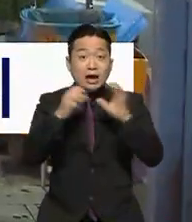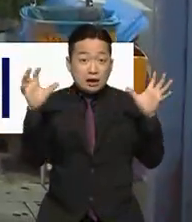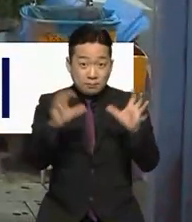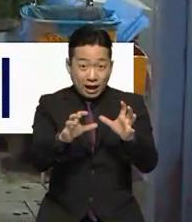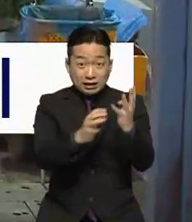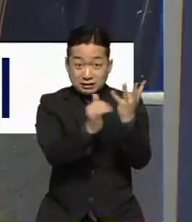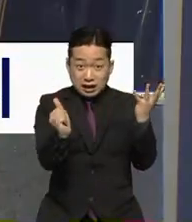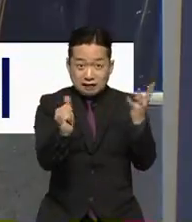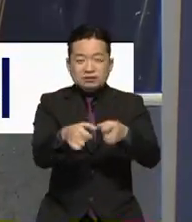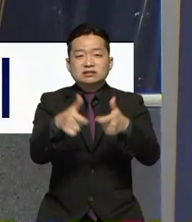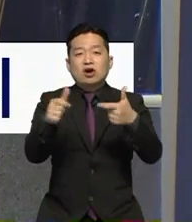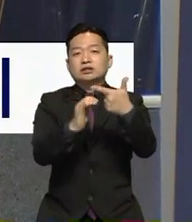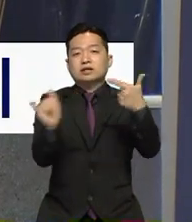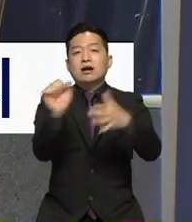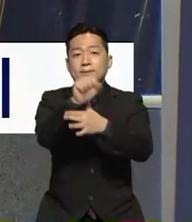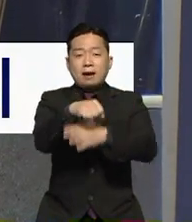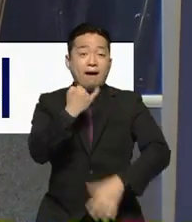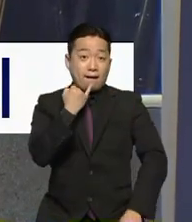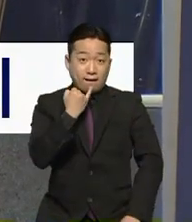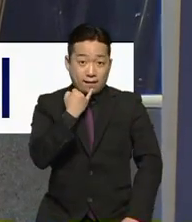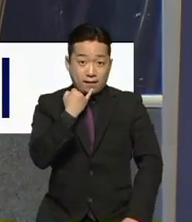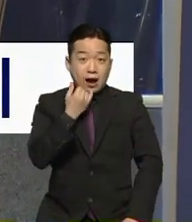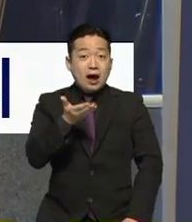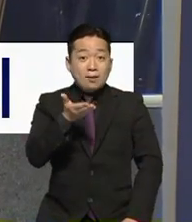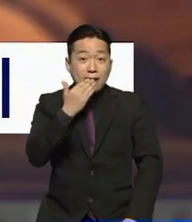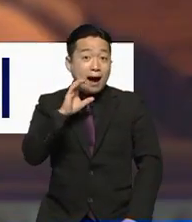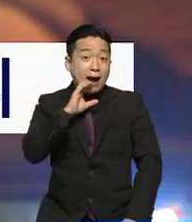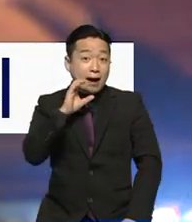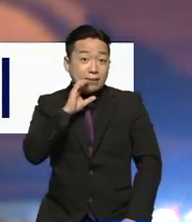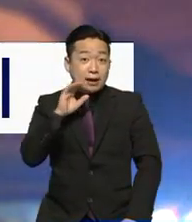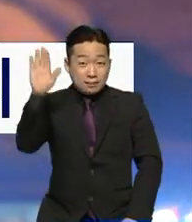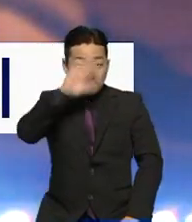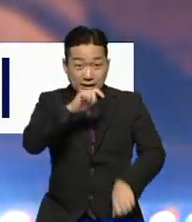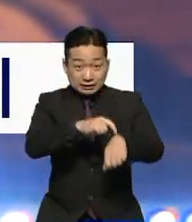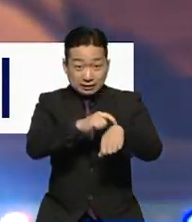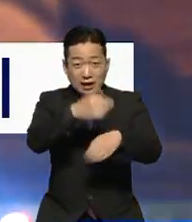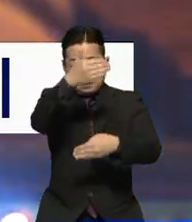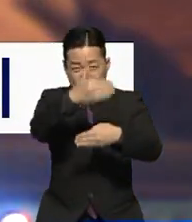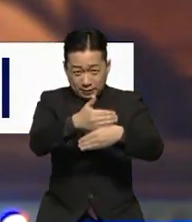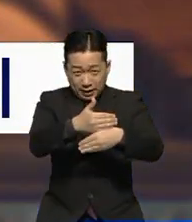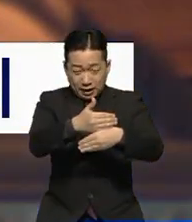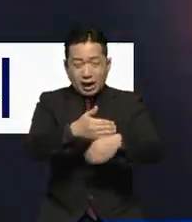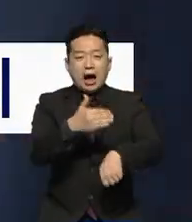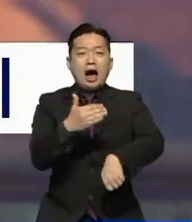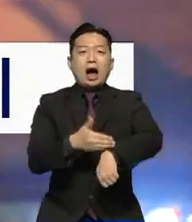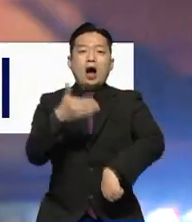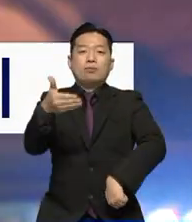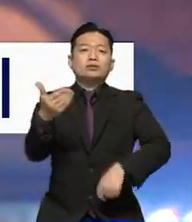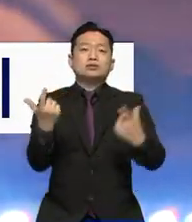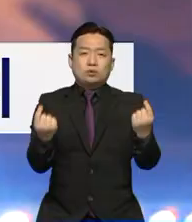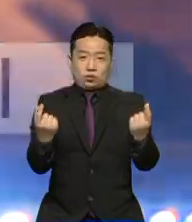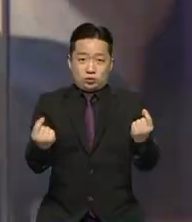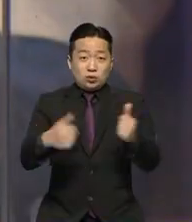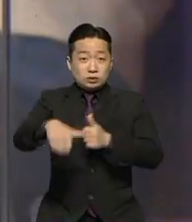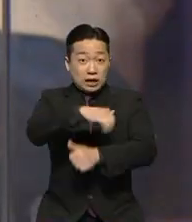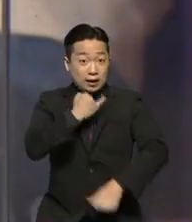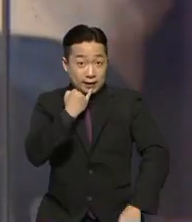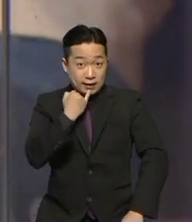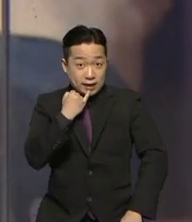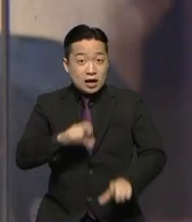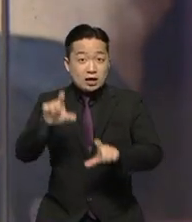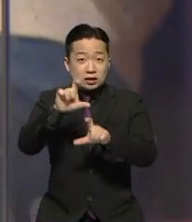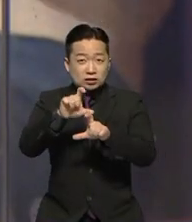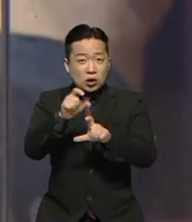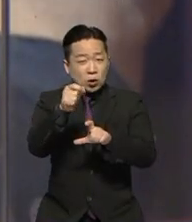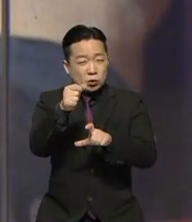4명에서 6명으로 늘어나지만 음식점, 카페 등의 영업시간은 밤 9시까지로 유지되는데 상황이 호전되면 이후 추가